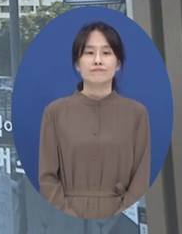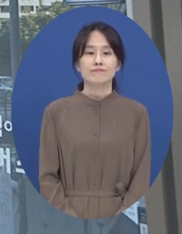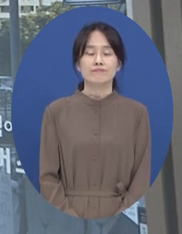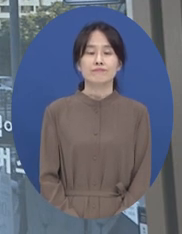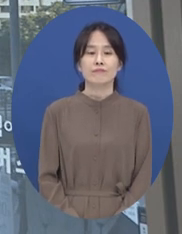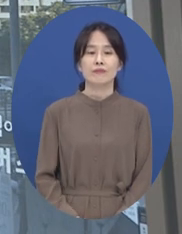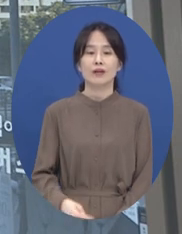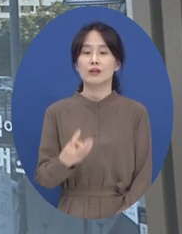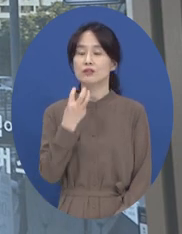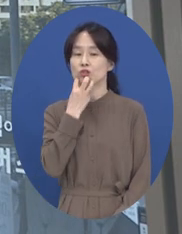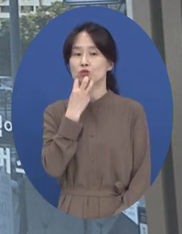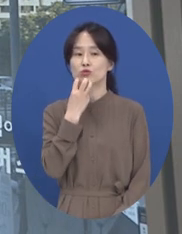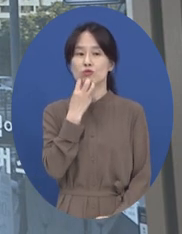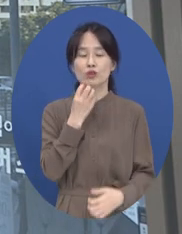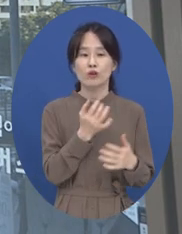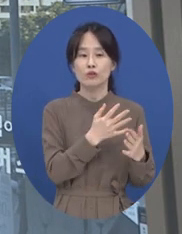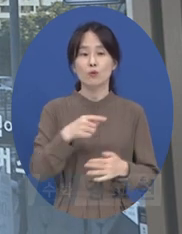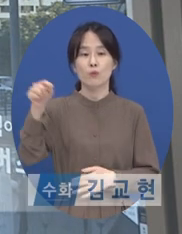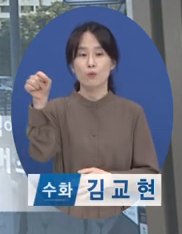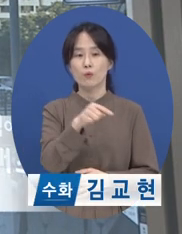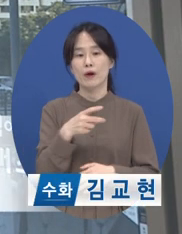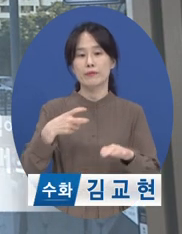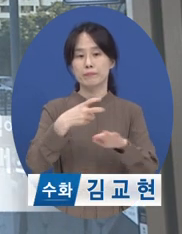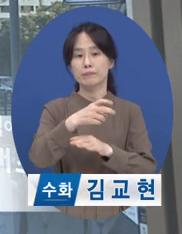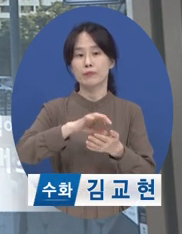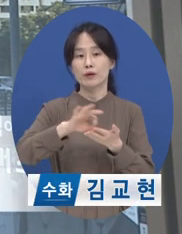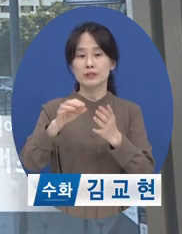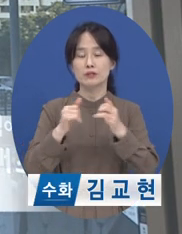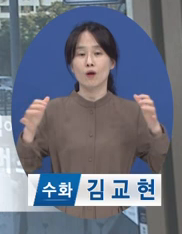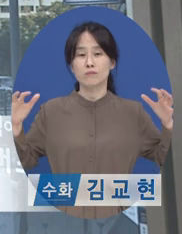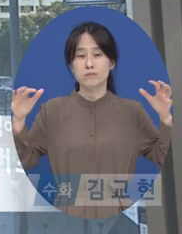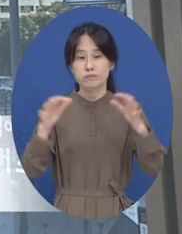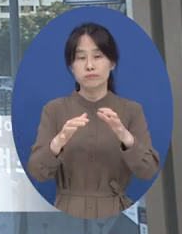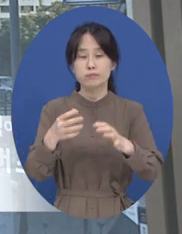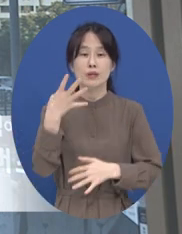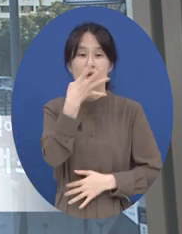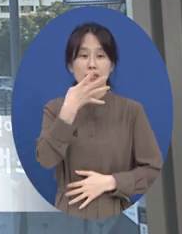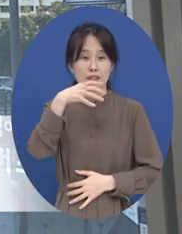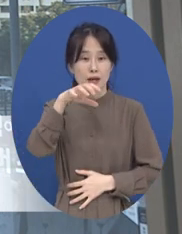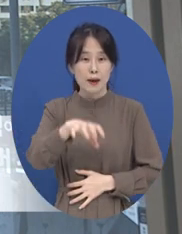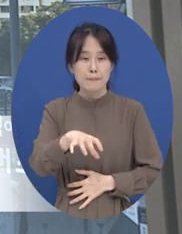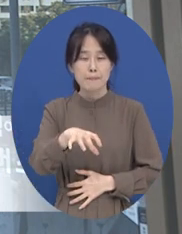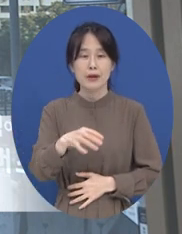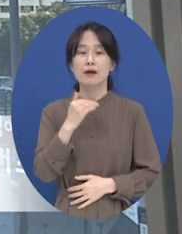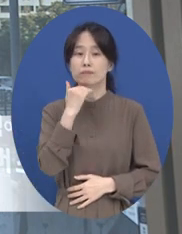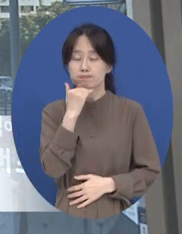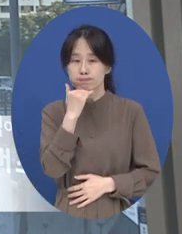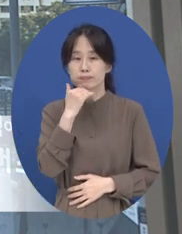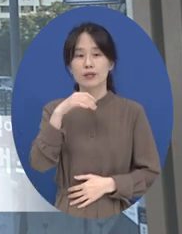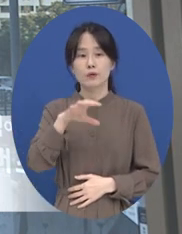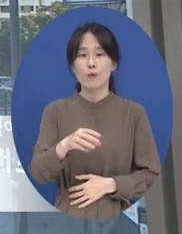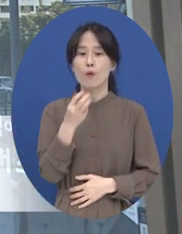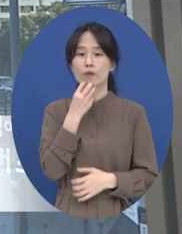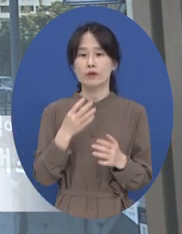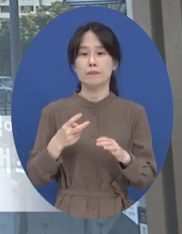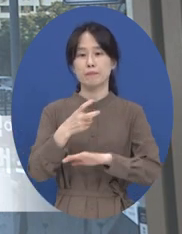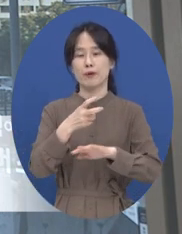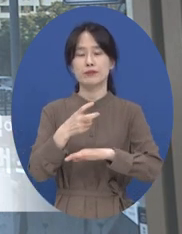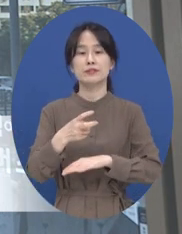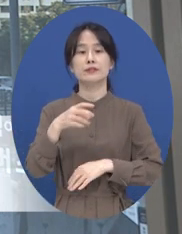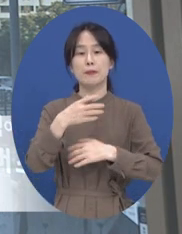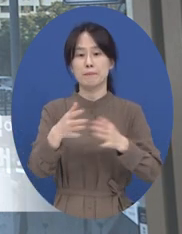경기도가 서울과 경기도를 오가는 버스 이용객들이 몰리는 사당역 앞에 승차 되기 공간인 경기버스 라운지 를